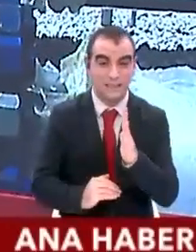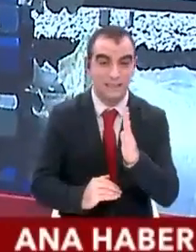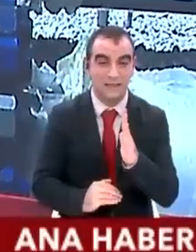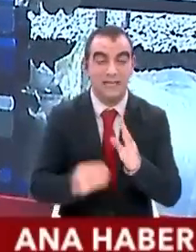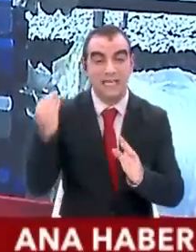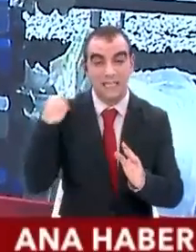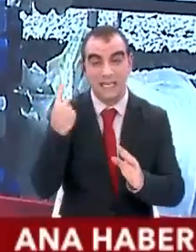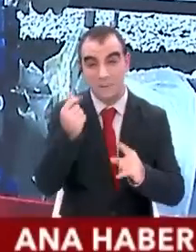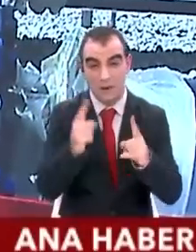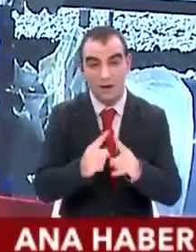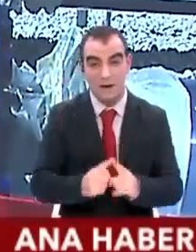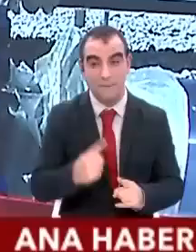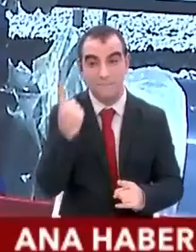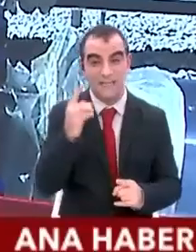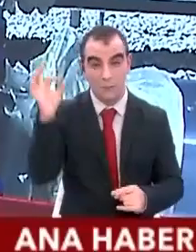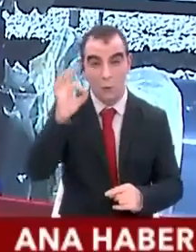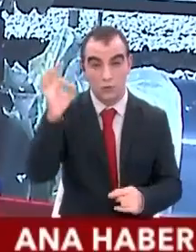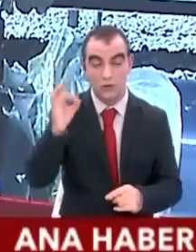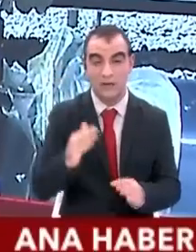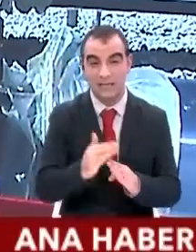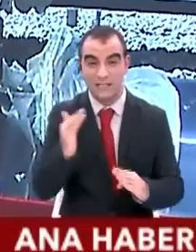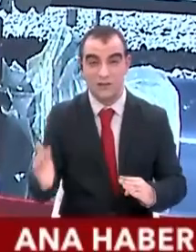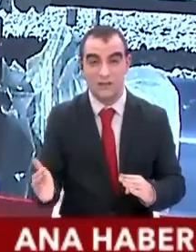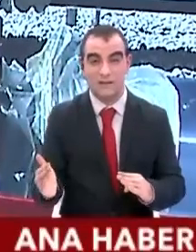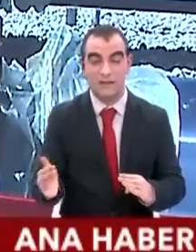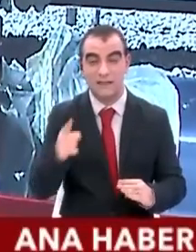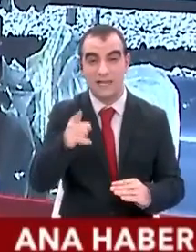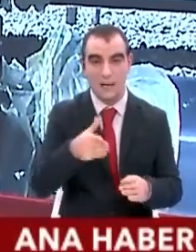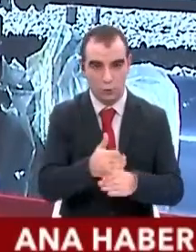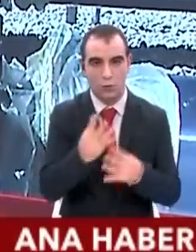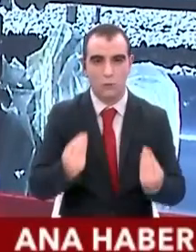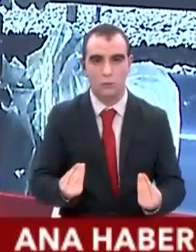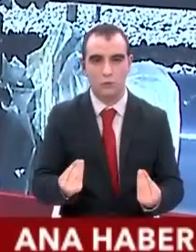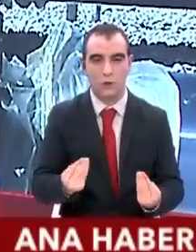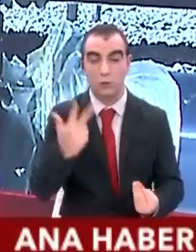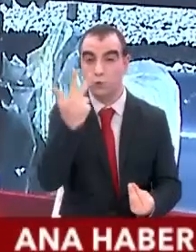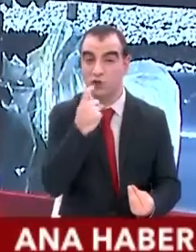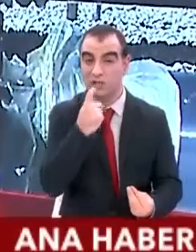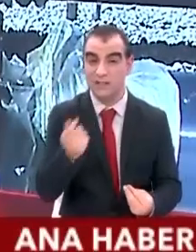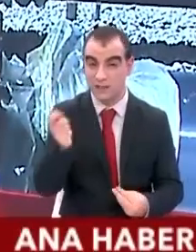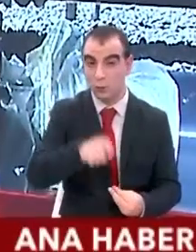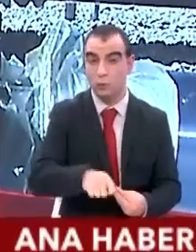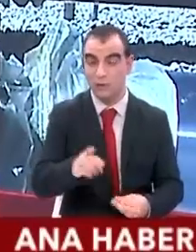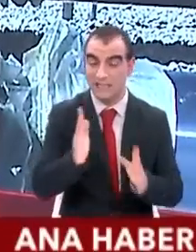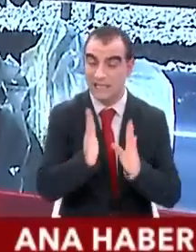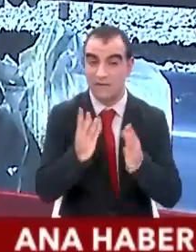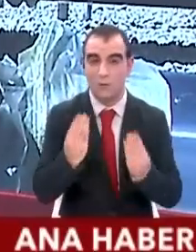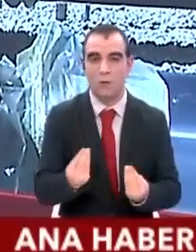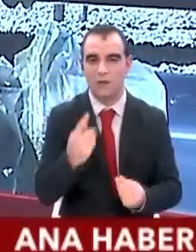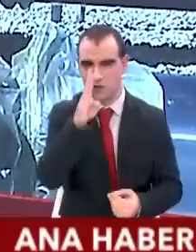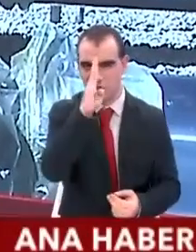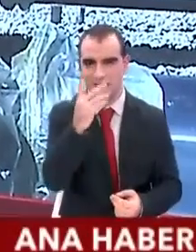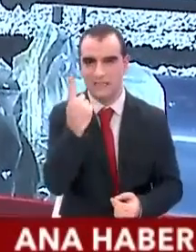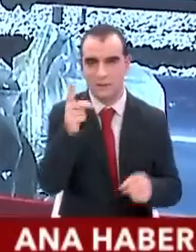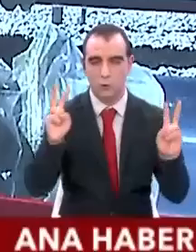yeni fiyatlandırma 1 Ocak'tan itibaren geçerli olacak ve 3 yıl boyunca da uygulanacak ciddi bir